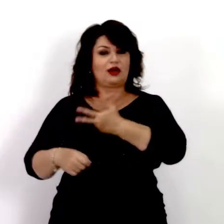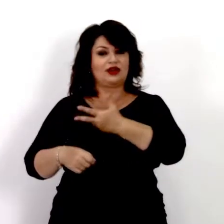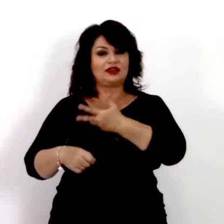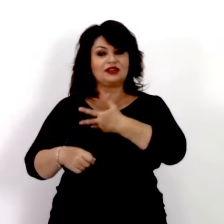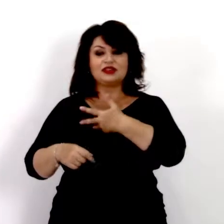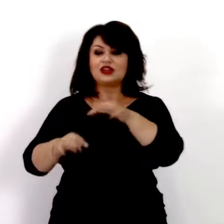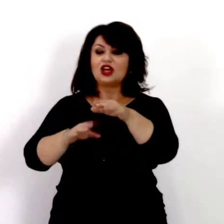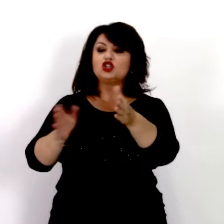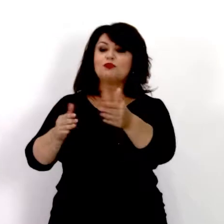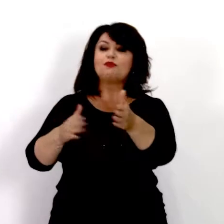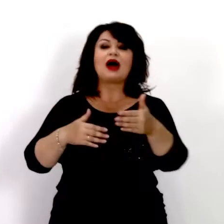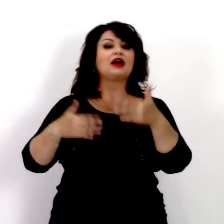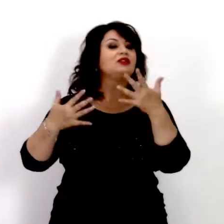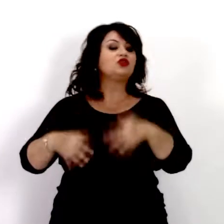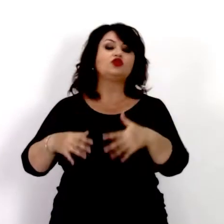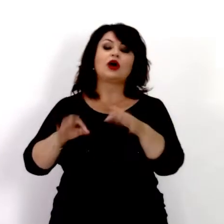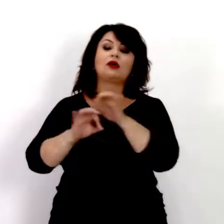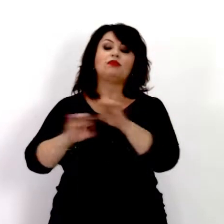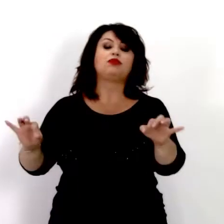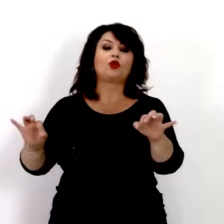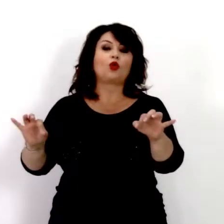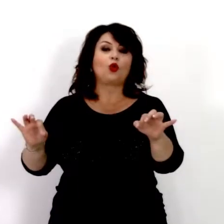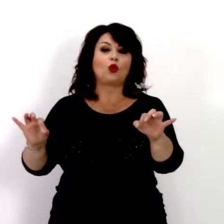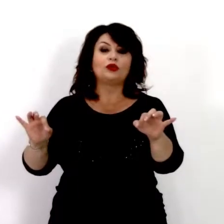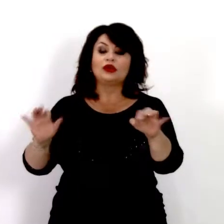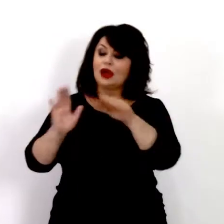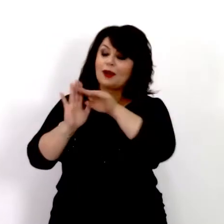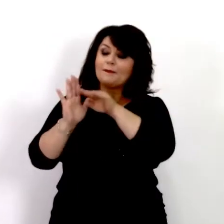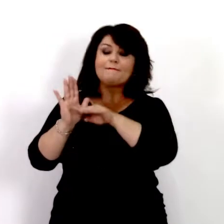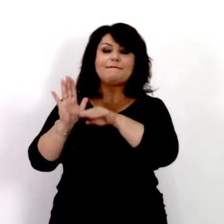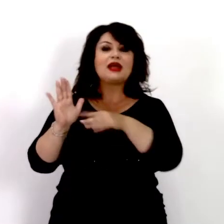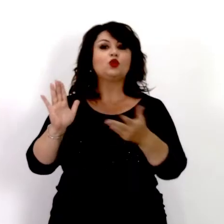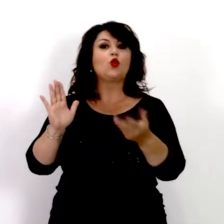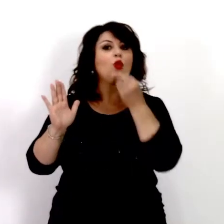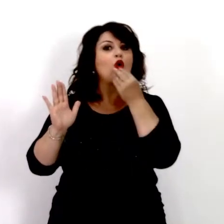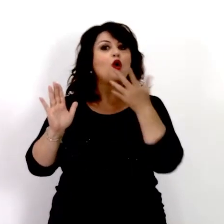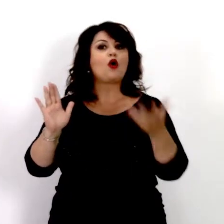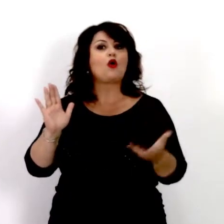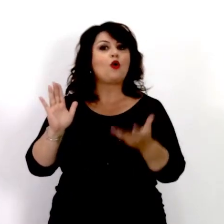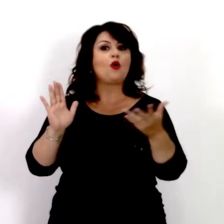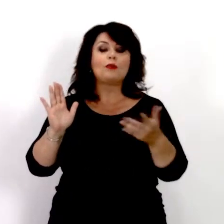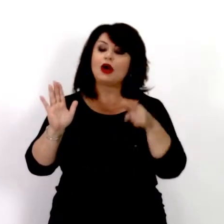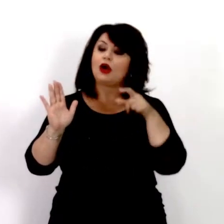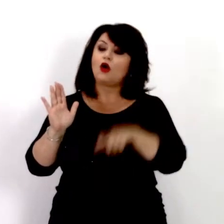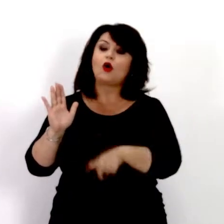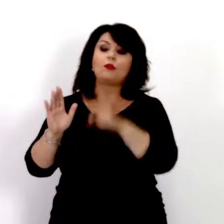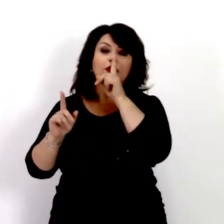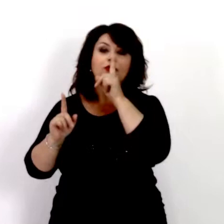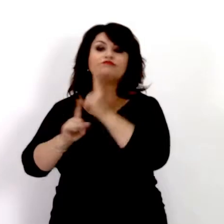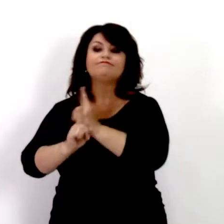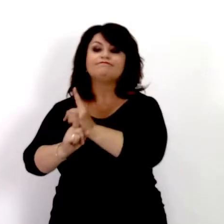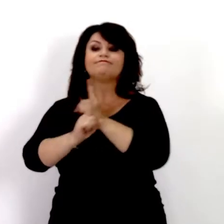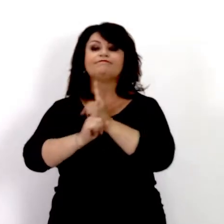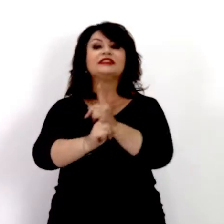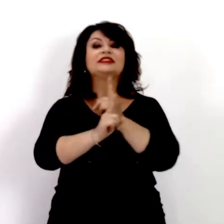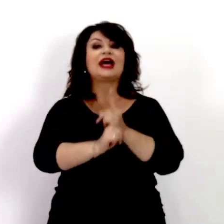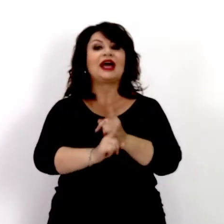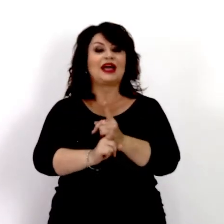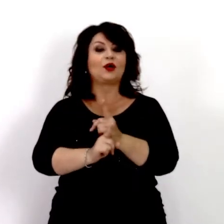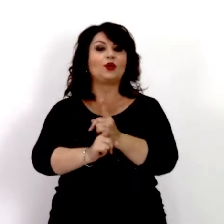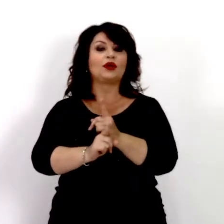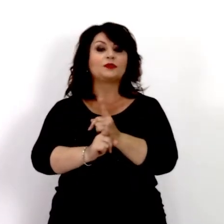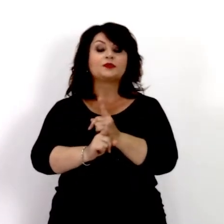spazi predeterminati e anche delle strutture predeterminate, non possiamo prescindere da ciò che abbiamo a disposizione, quindi l'impostazione e il punto